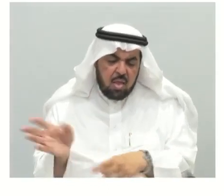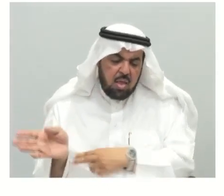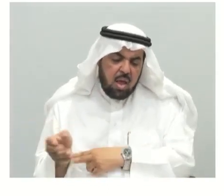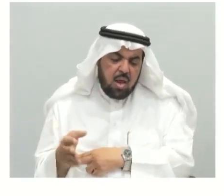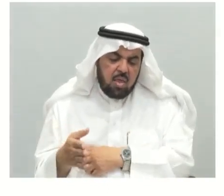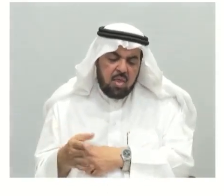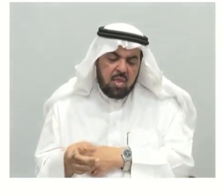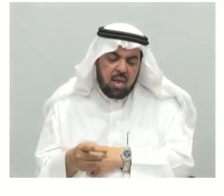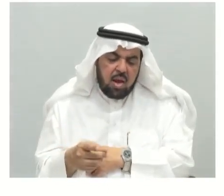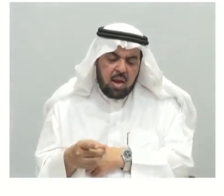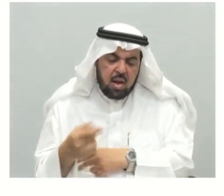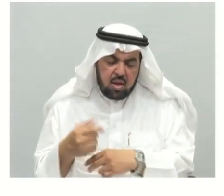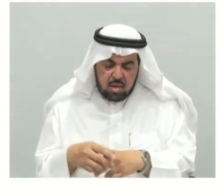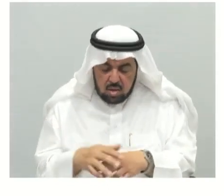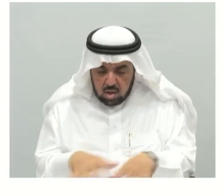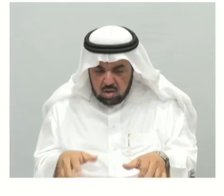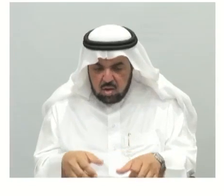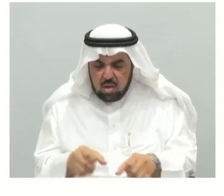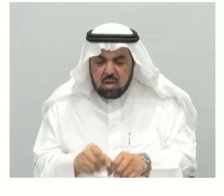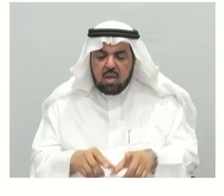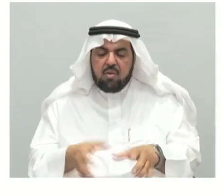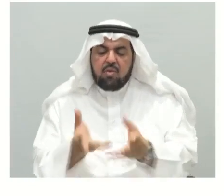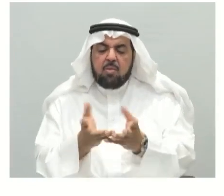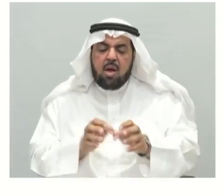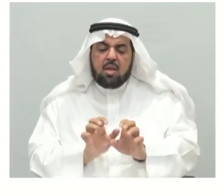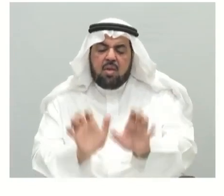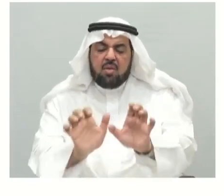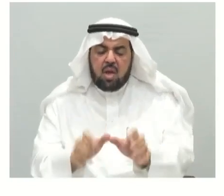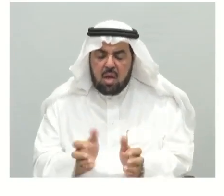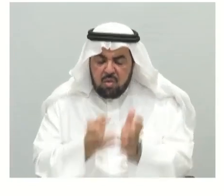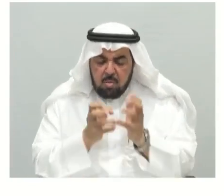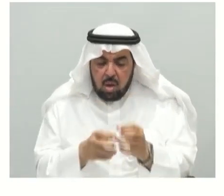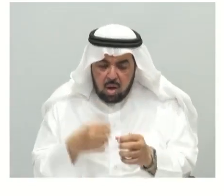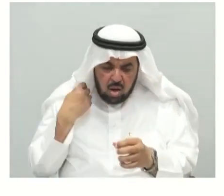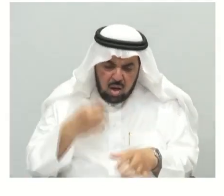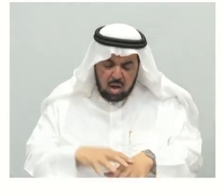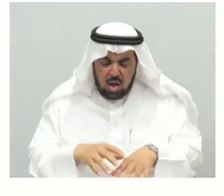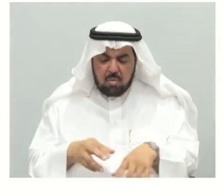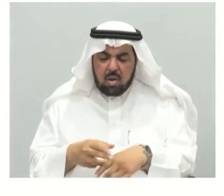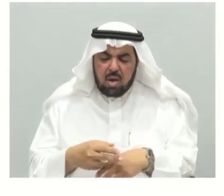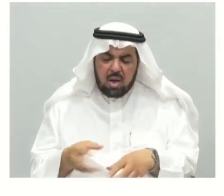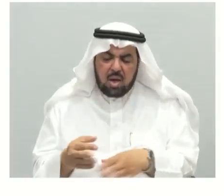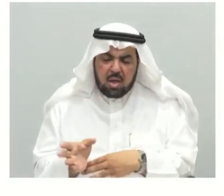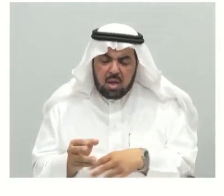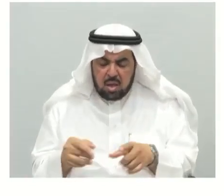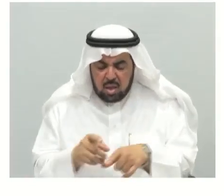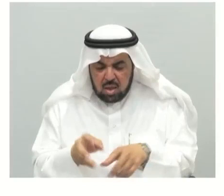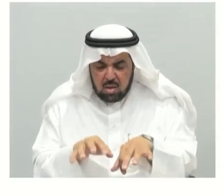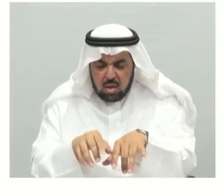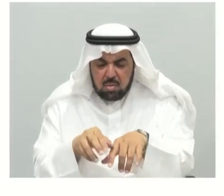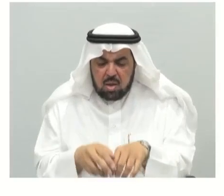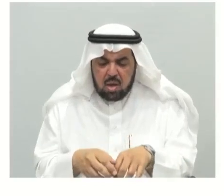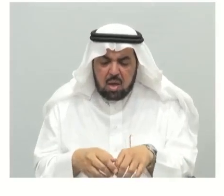تكيف لدفعها في الماء في حين ان اغلب اغلب عنكبيات اليابسه ليس لها هذا الذيل ف